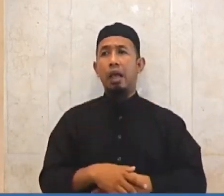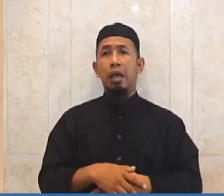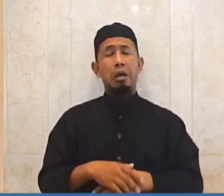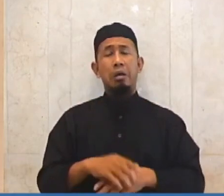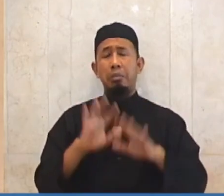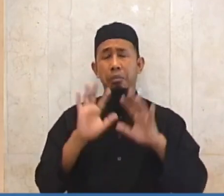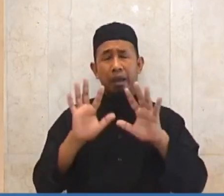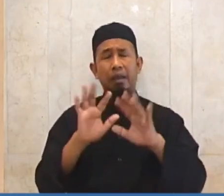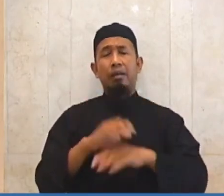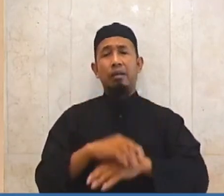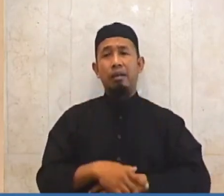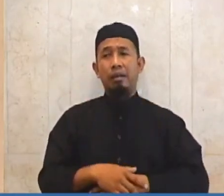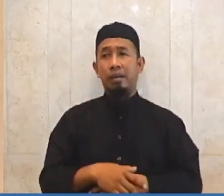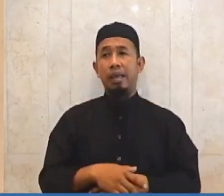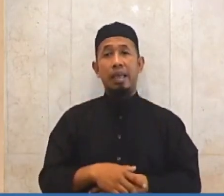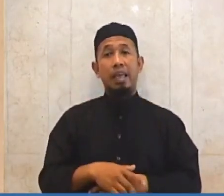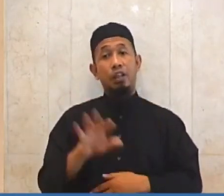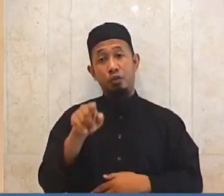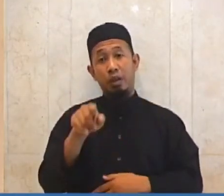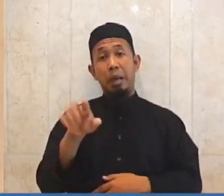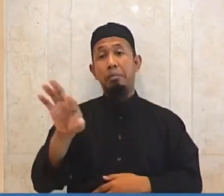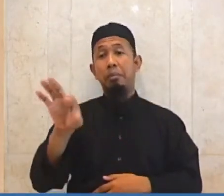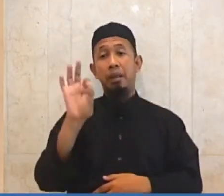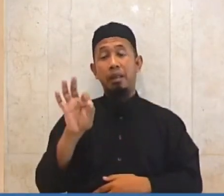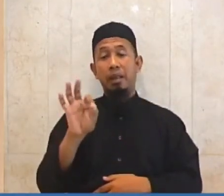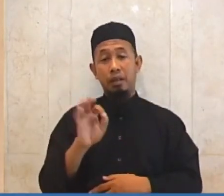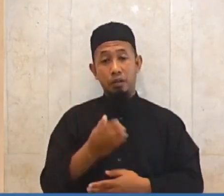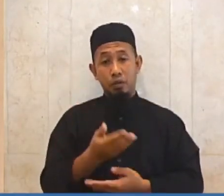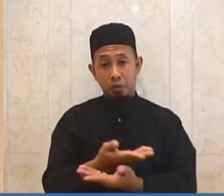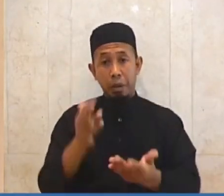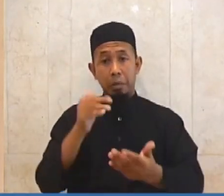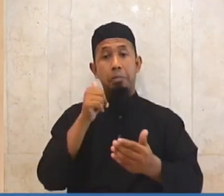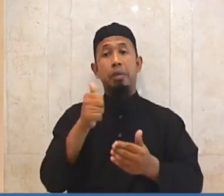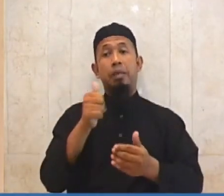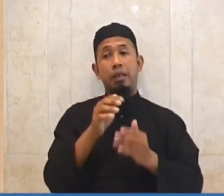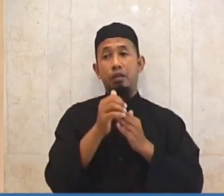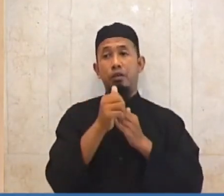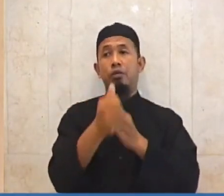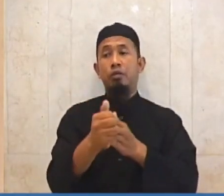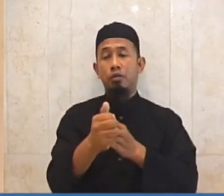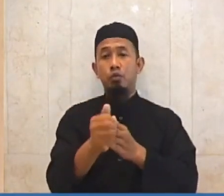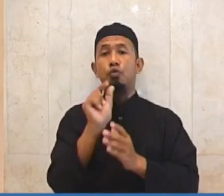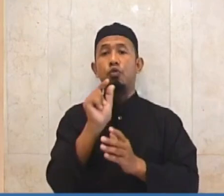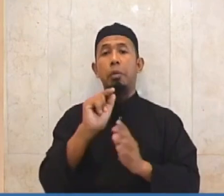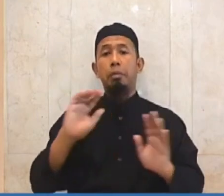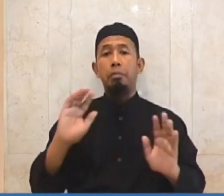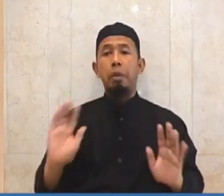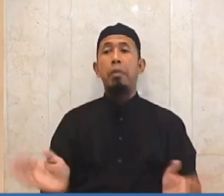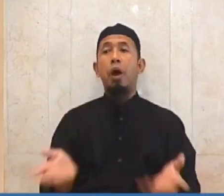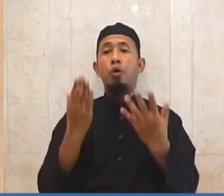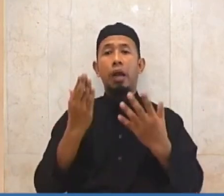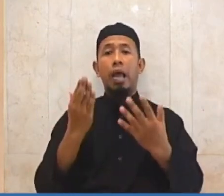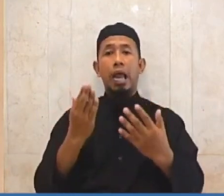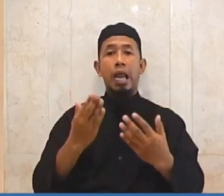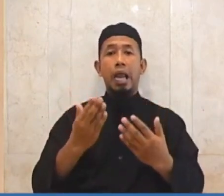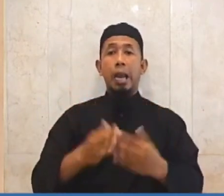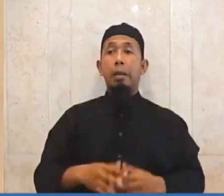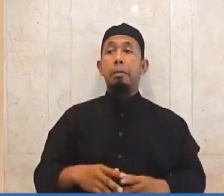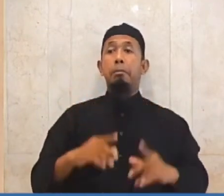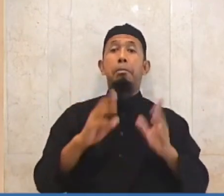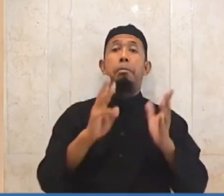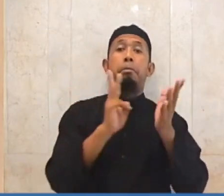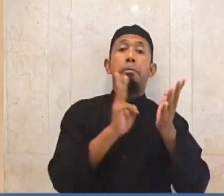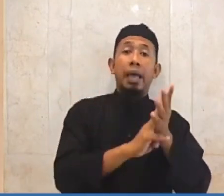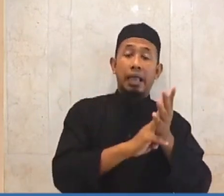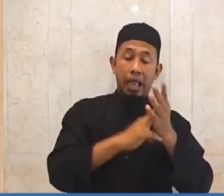Pilihan yang bisa kita jadikan pedoman dalam pembinaan atau pembangunan mental spiritual Abdi Negara